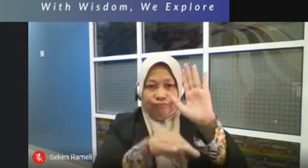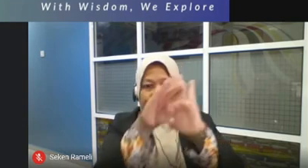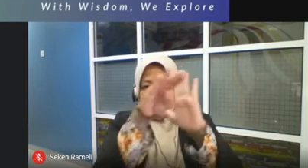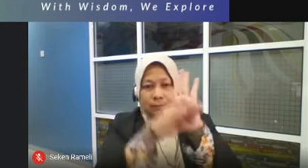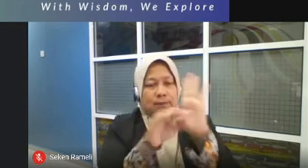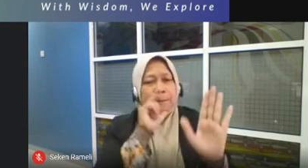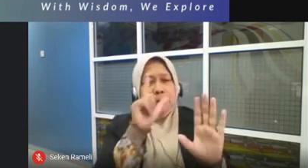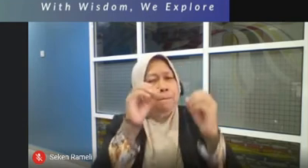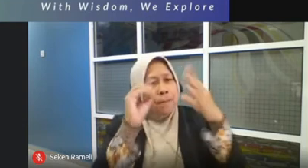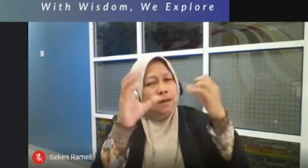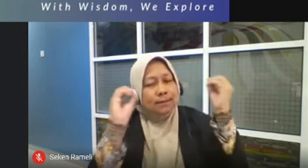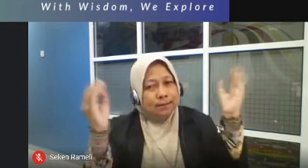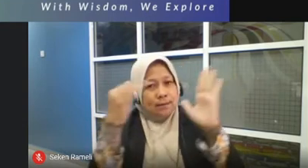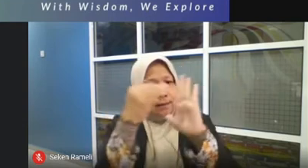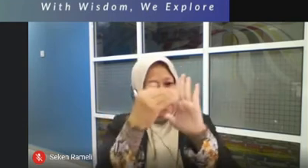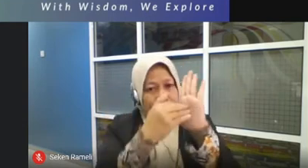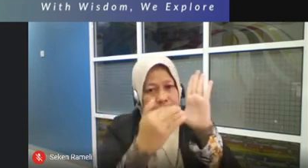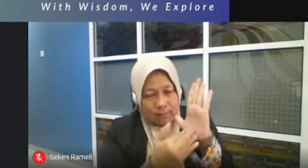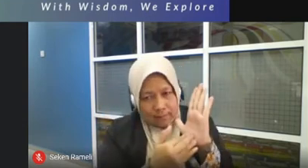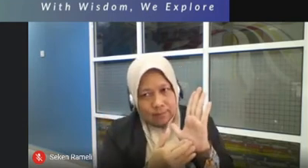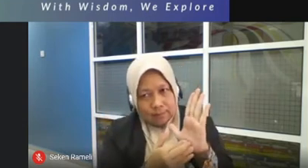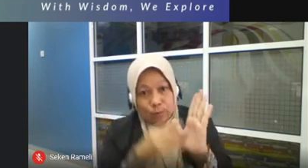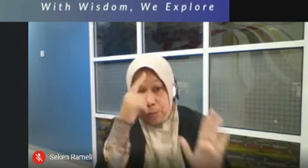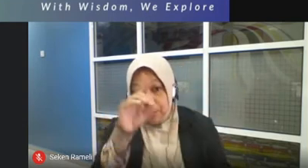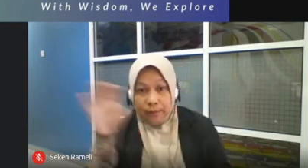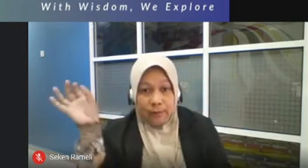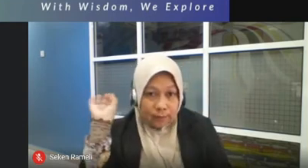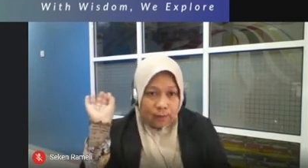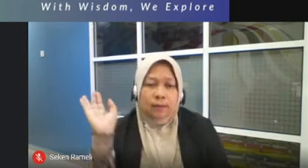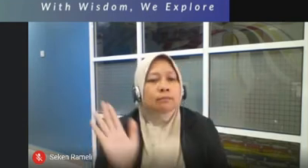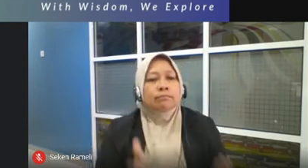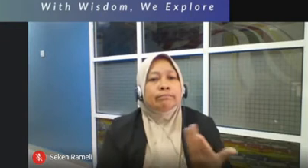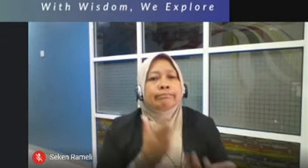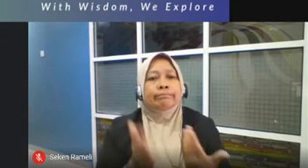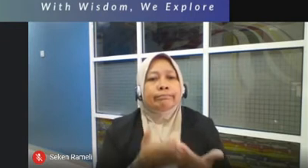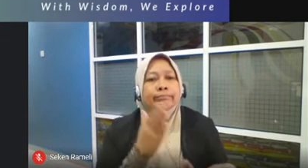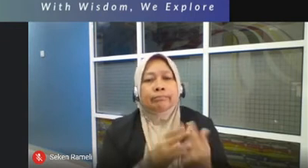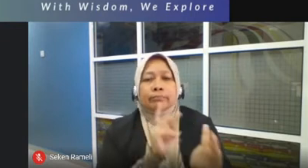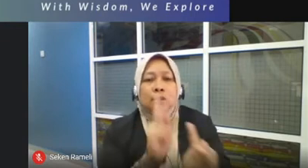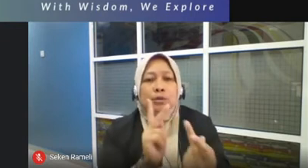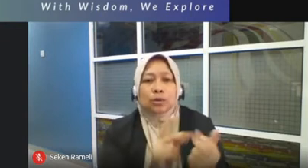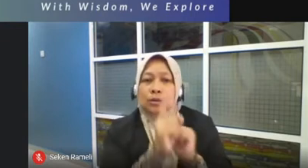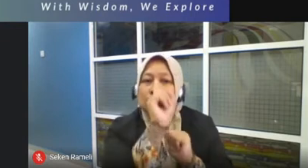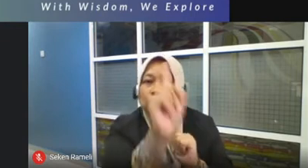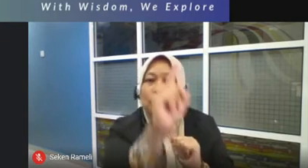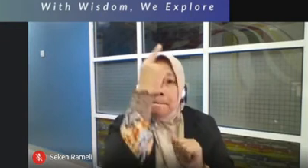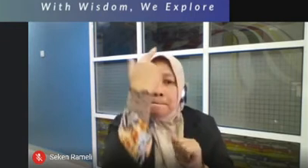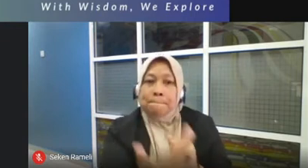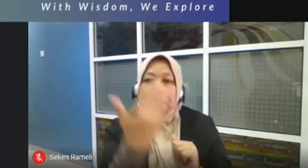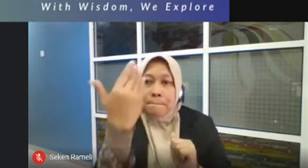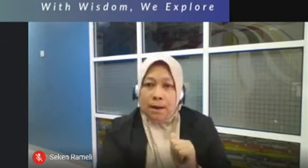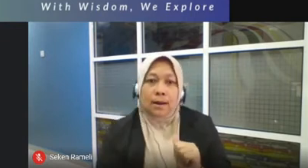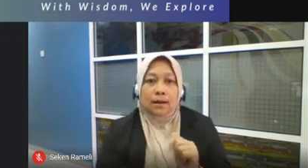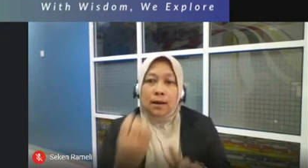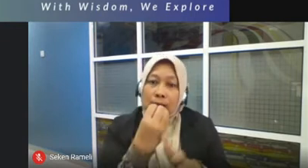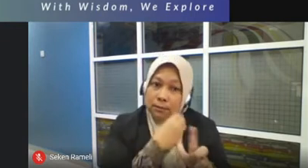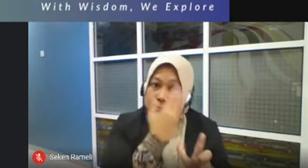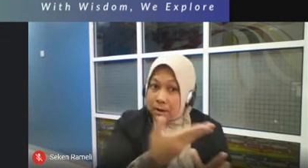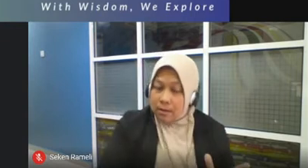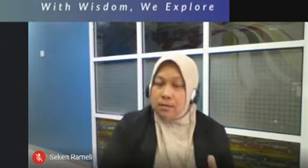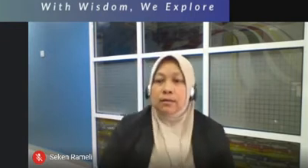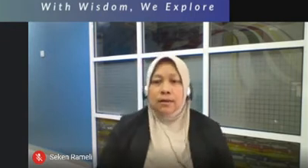tak perlu terlalu banyak fakta, okay, kepada pendengar, dan memadai tunjukkan satu produk. Sekiranya tuan-tuan dan perempuan ada